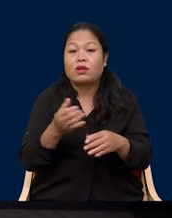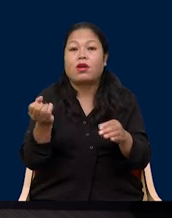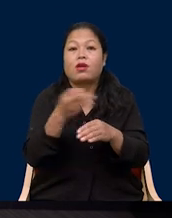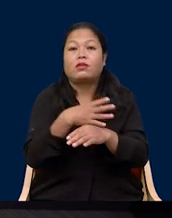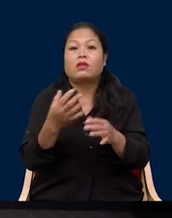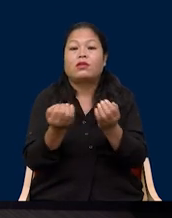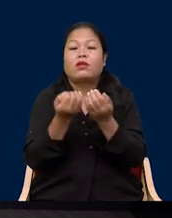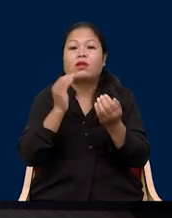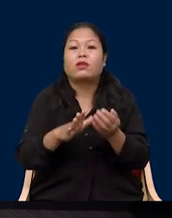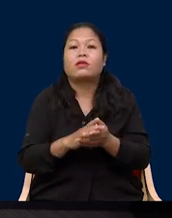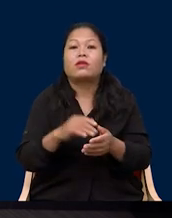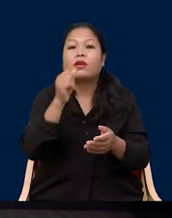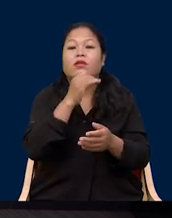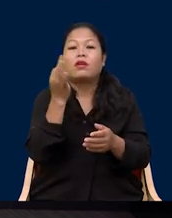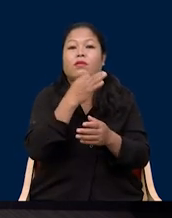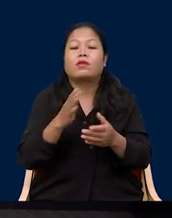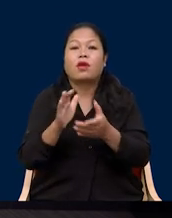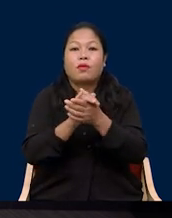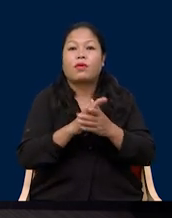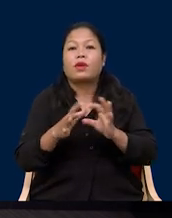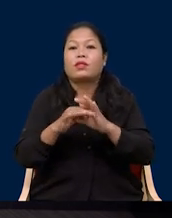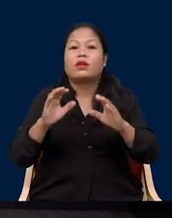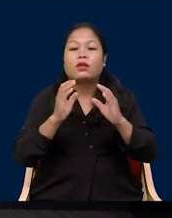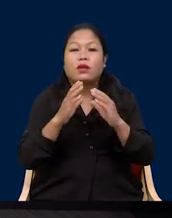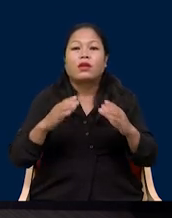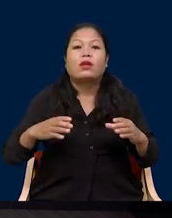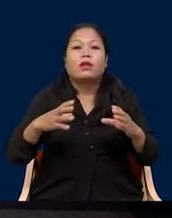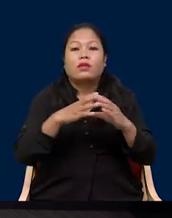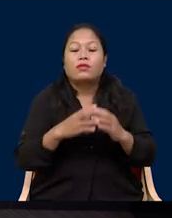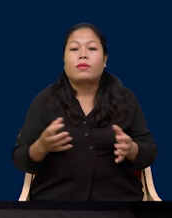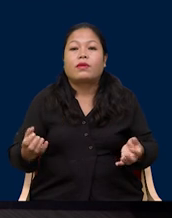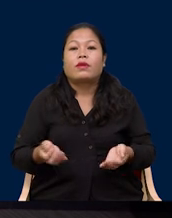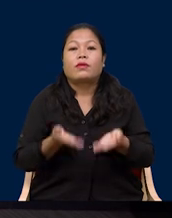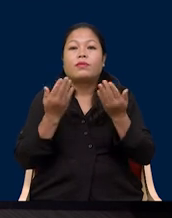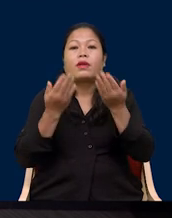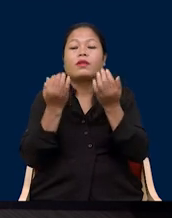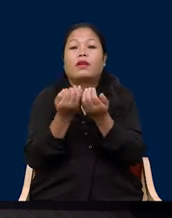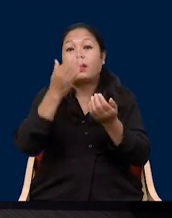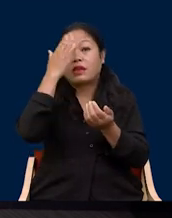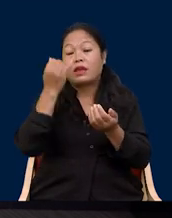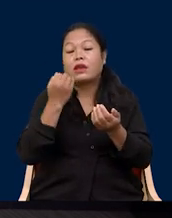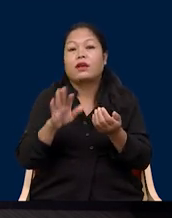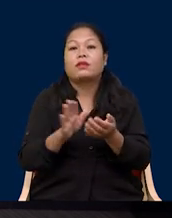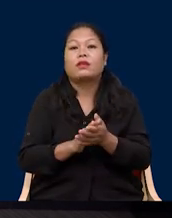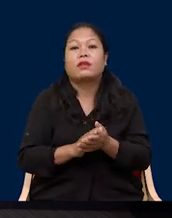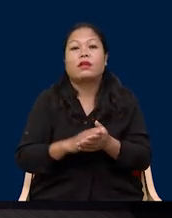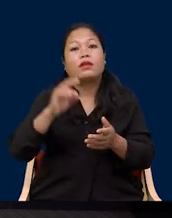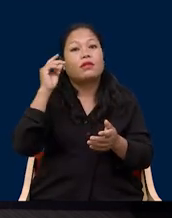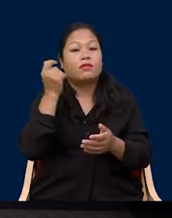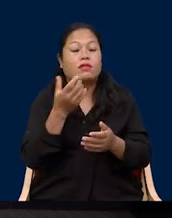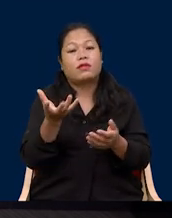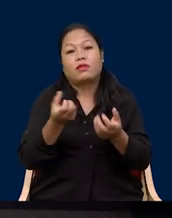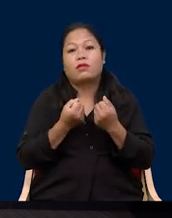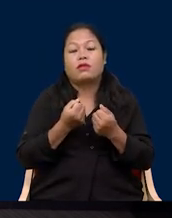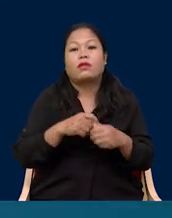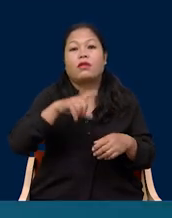कसरी असर गरिरहेको छ र हामीले जलवायु मैत्री समाज विकासका लागि के गर्न सक्छौँ भन्ने बुझ्न सजिलो भयो भन्ने